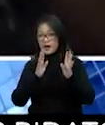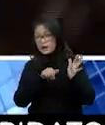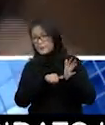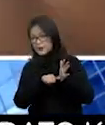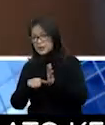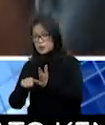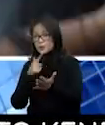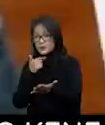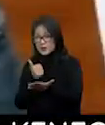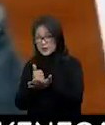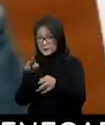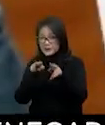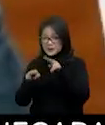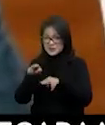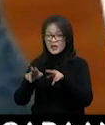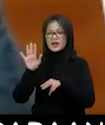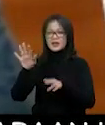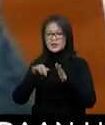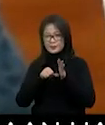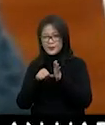kepentingan pemeriksaan, tentu kami akan berkoordinasi